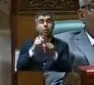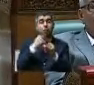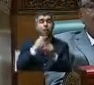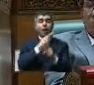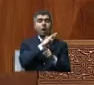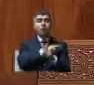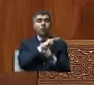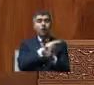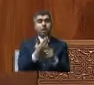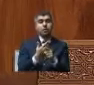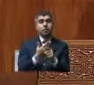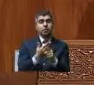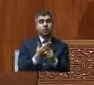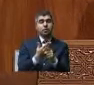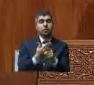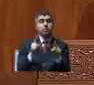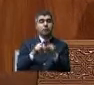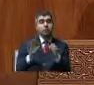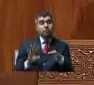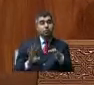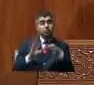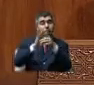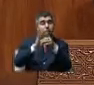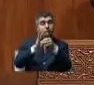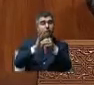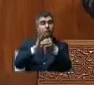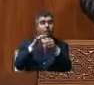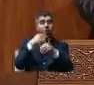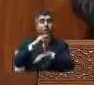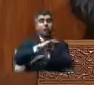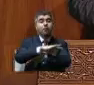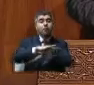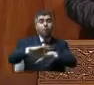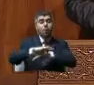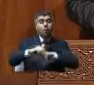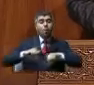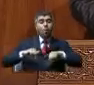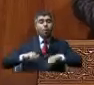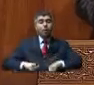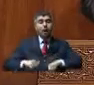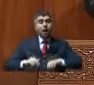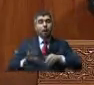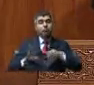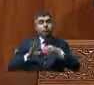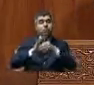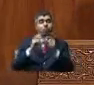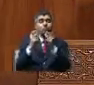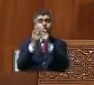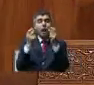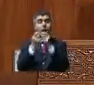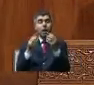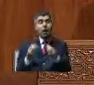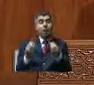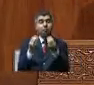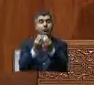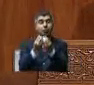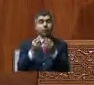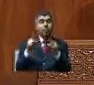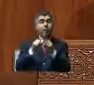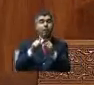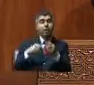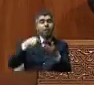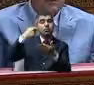الائتمان والقانون المتعلق بالشراكة بين القطاعين العام والخاص بارتناريا بيبليك بريفي، والقانون المتعلق بتقديم التسبيقات